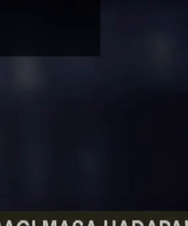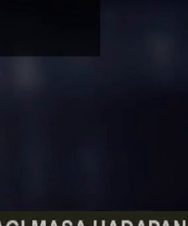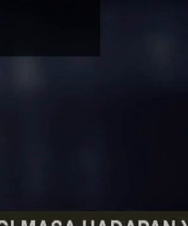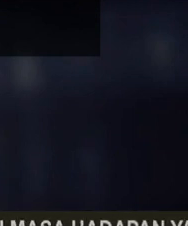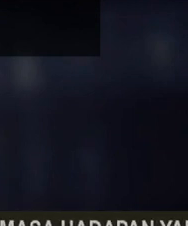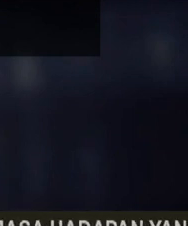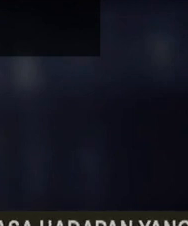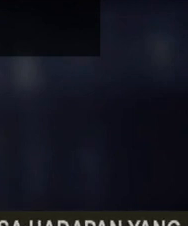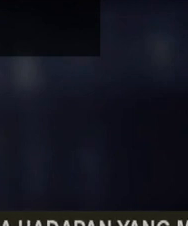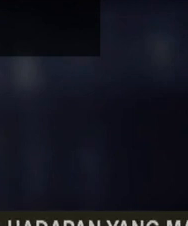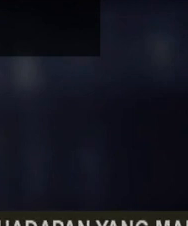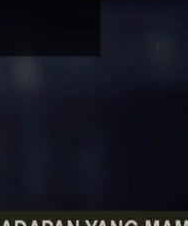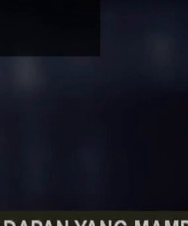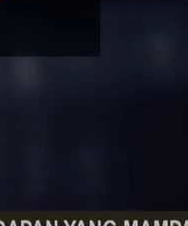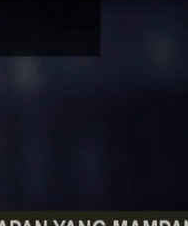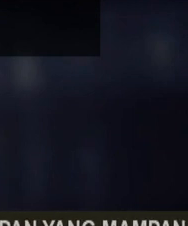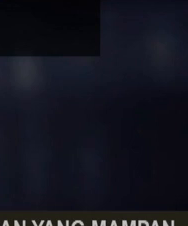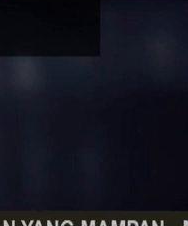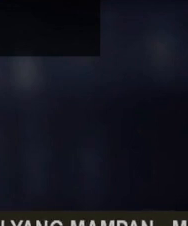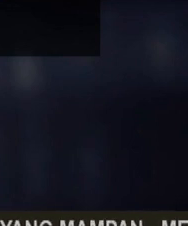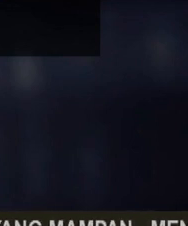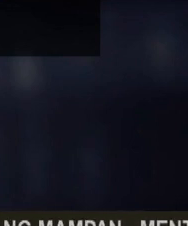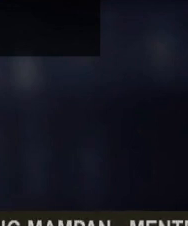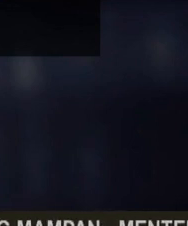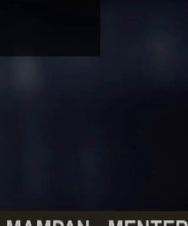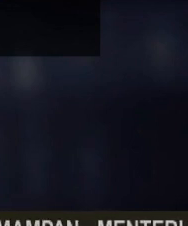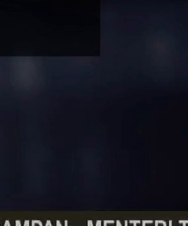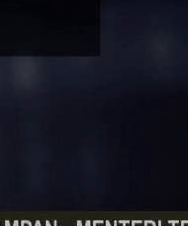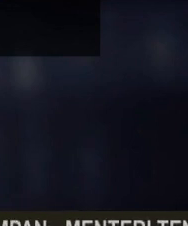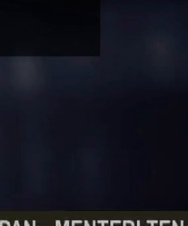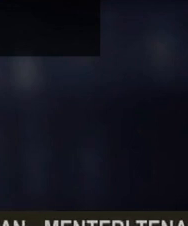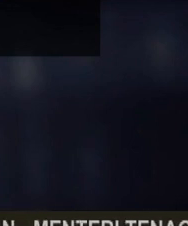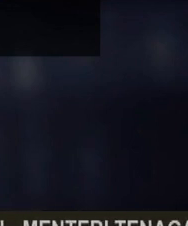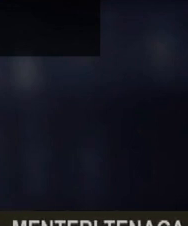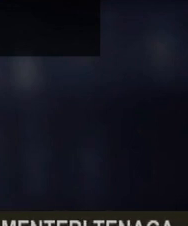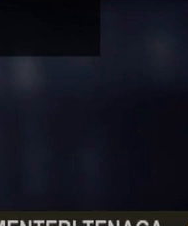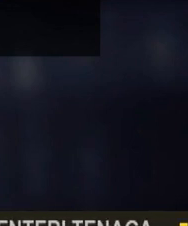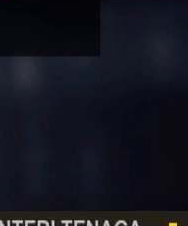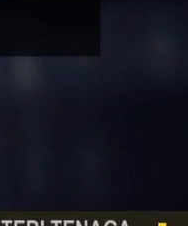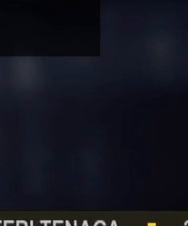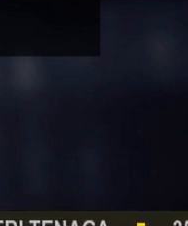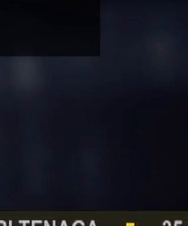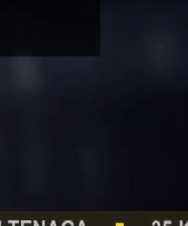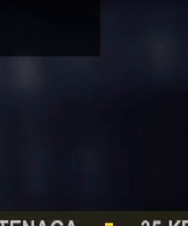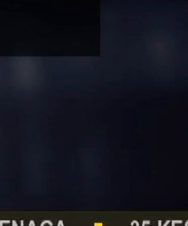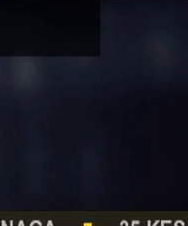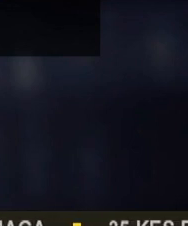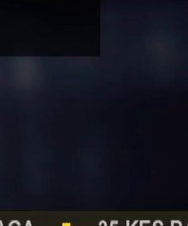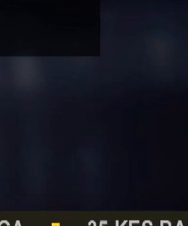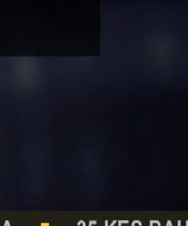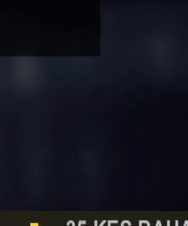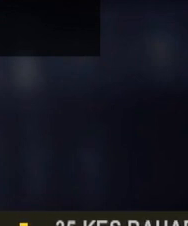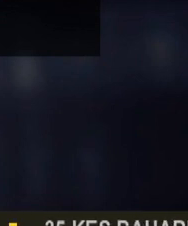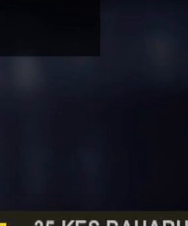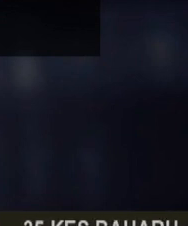2018 bahagian Hazel kementerian keuangan dan ekonomi mengingatkan Serikat Serikat yang terdaftar di bawah